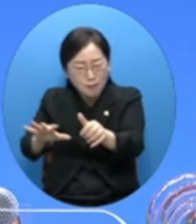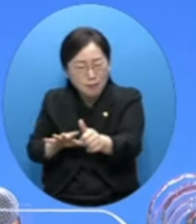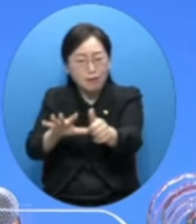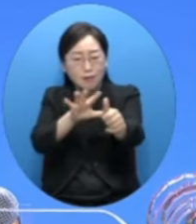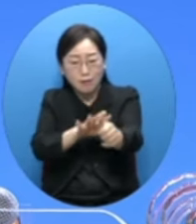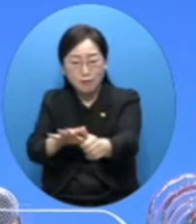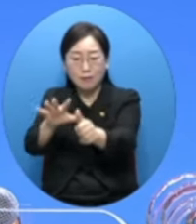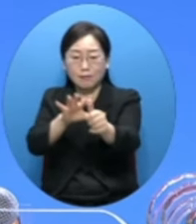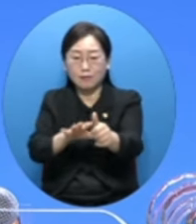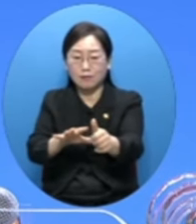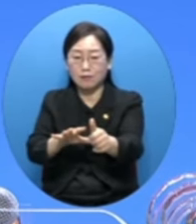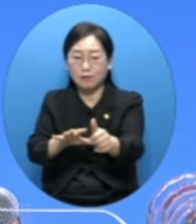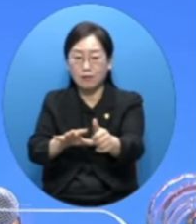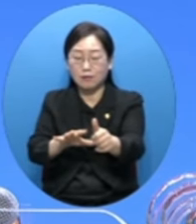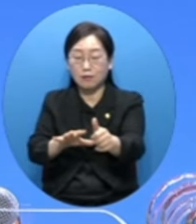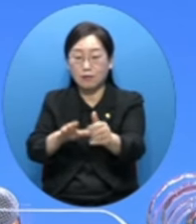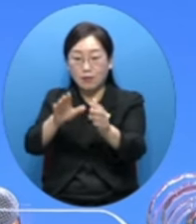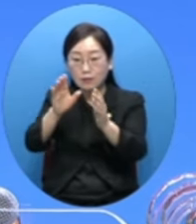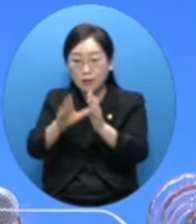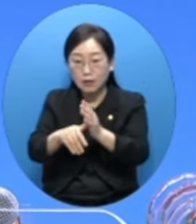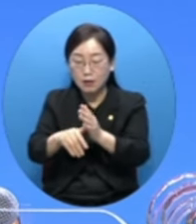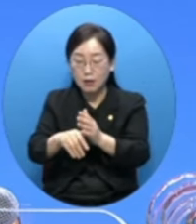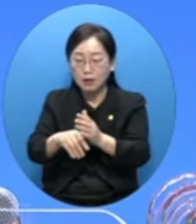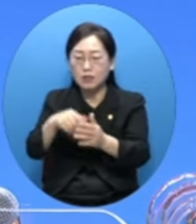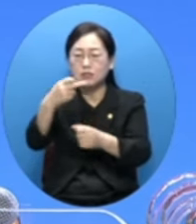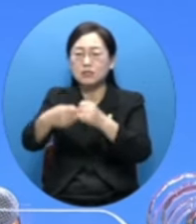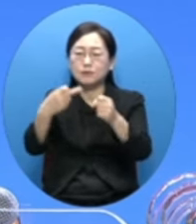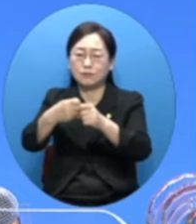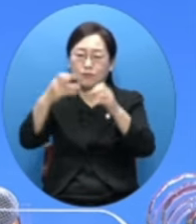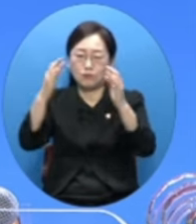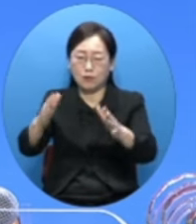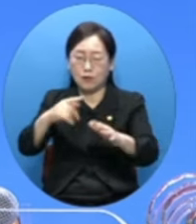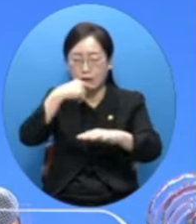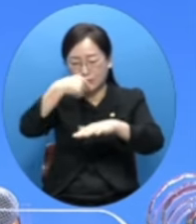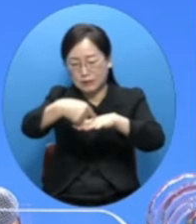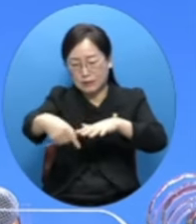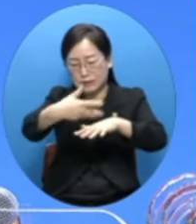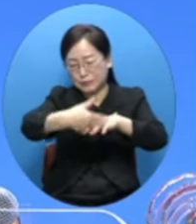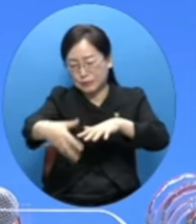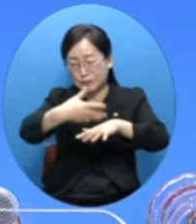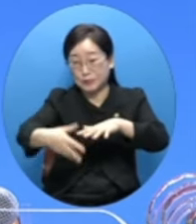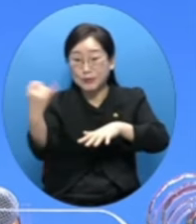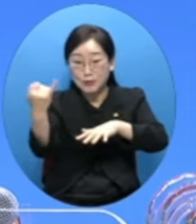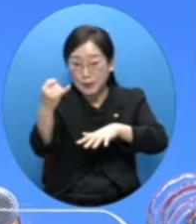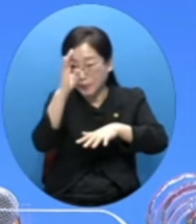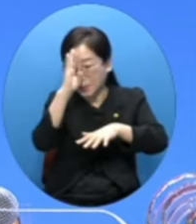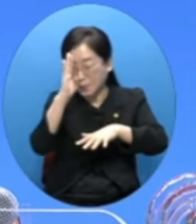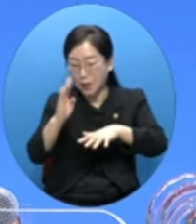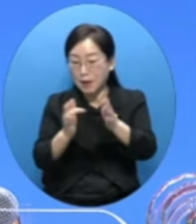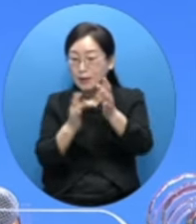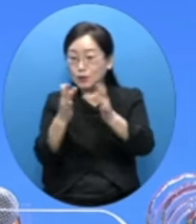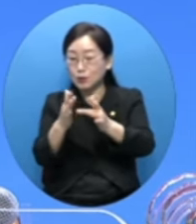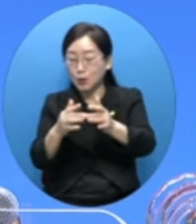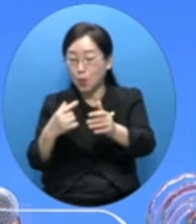그런데 열두의 혈류병을 앓은 여인이 예수님의 옷자락만 만져도 내가 병을 고침받겠다 해서